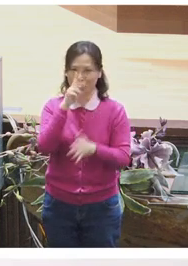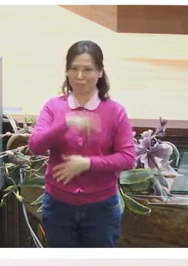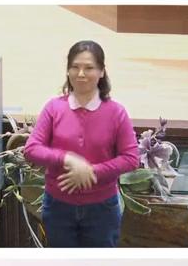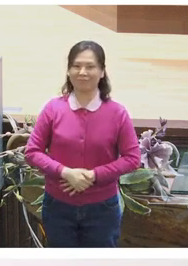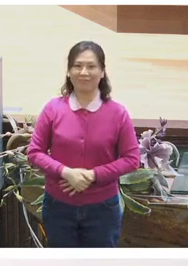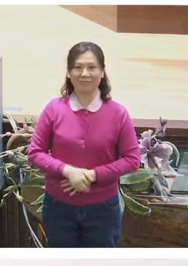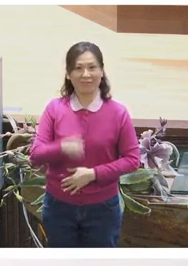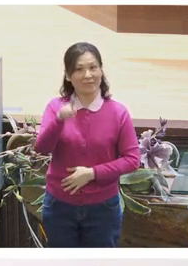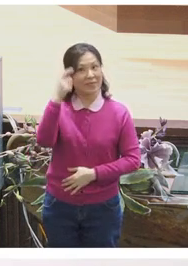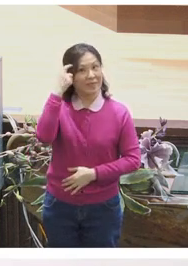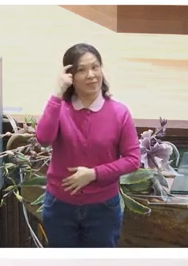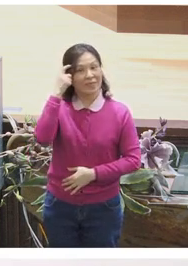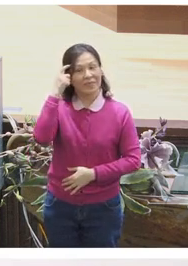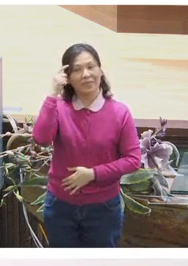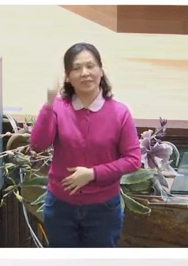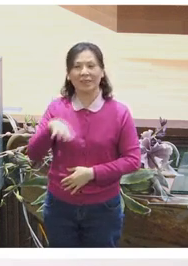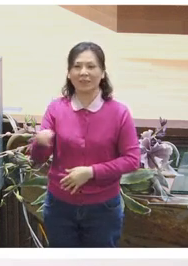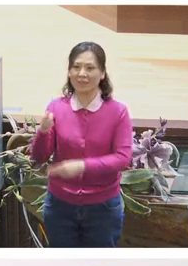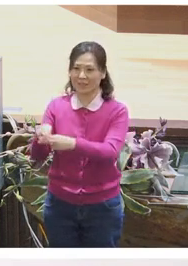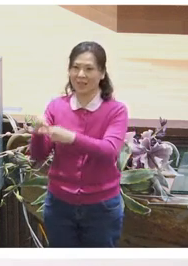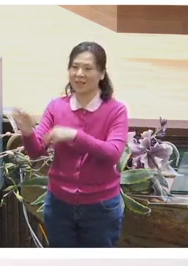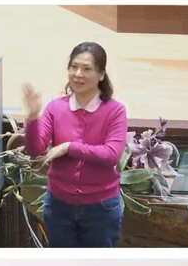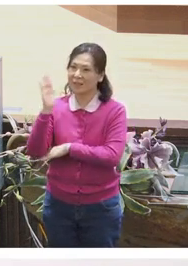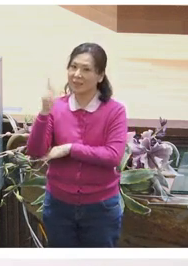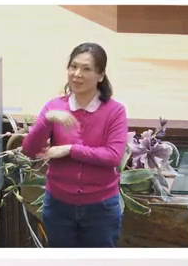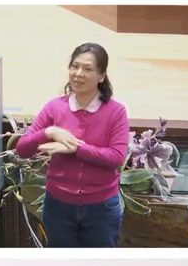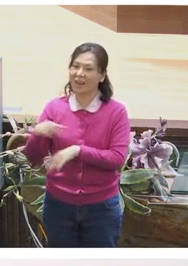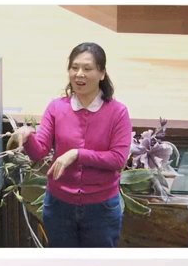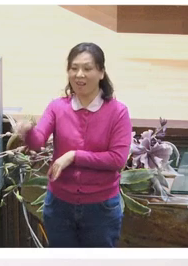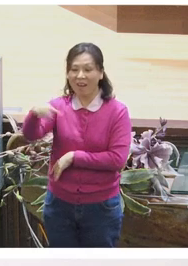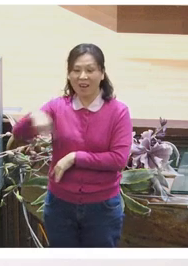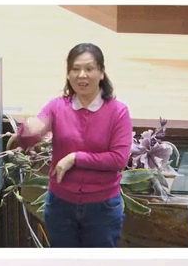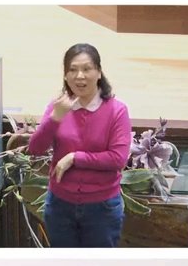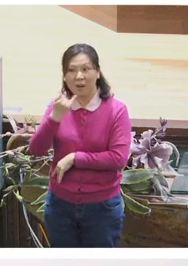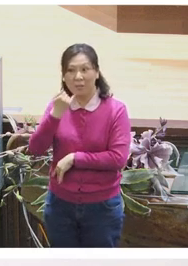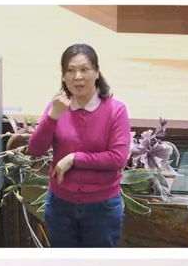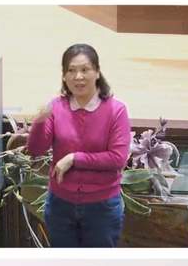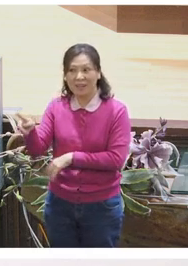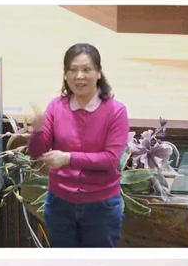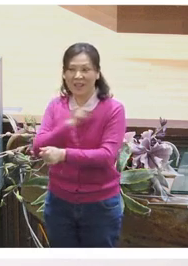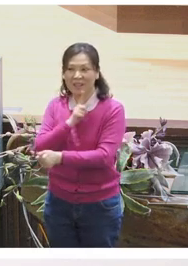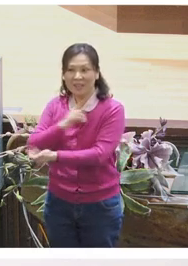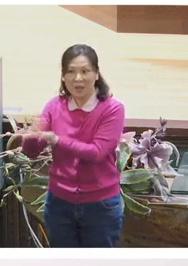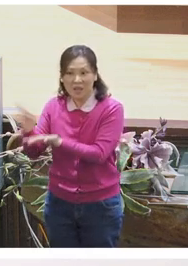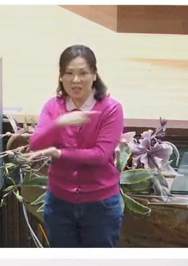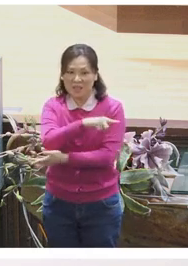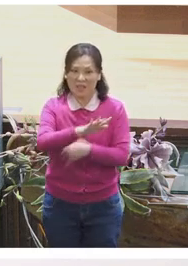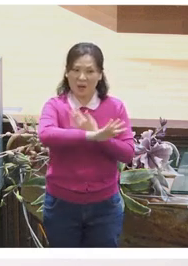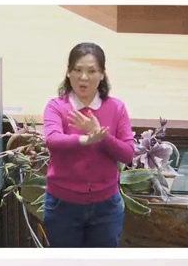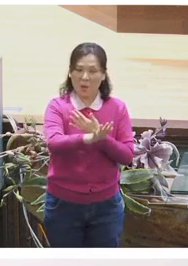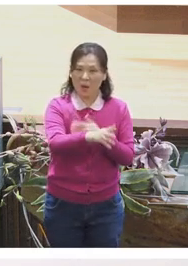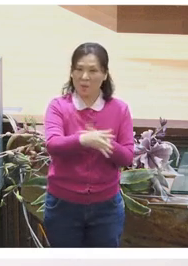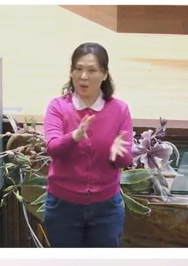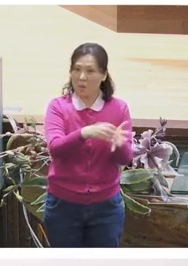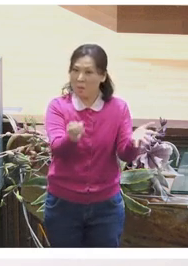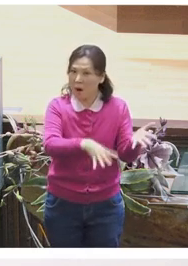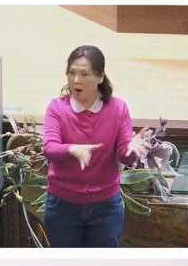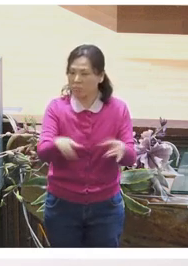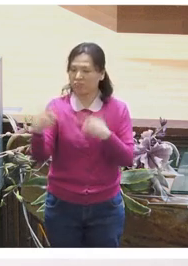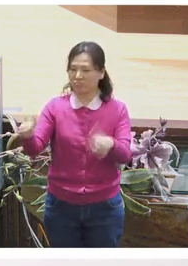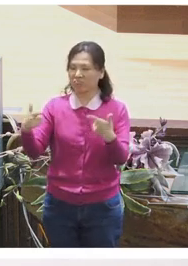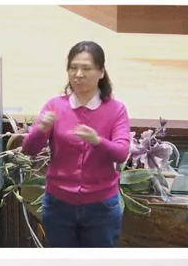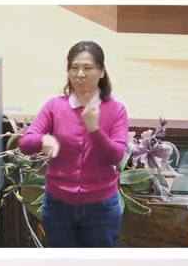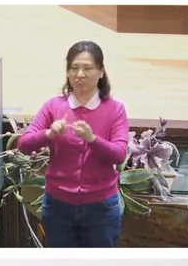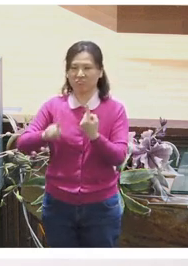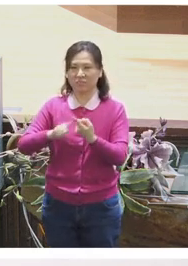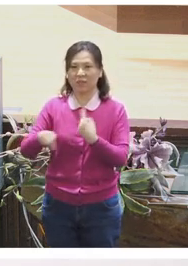你觉得说你相信政府自己就可以自己问责，然后外面就撤掉了哦，这个是不对的哦。最多就是有政府